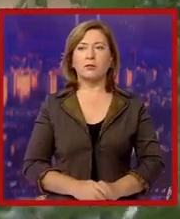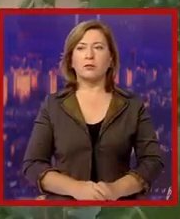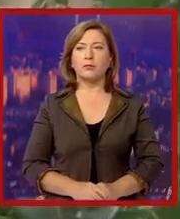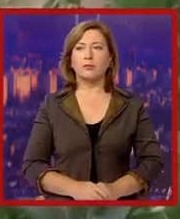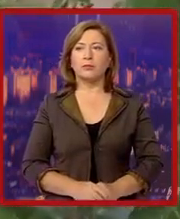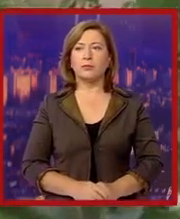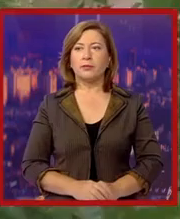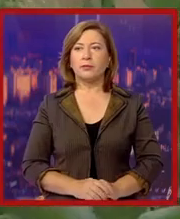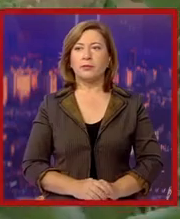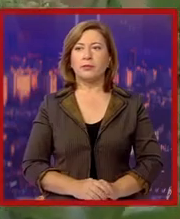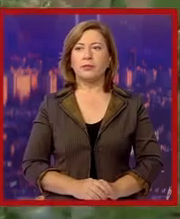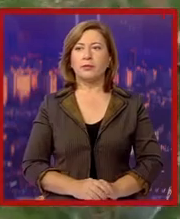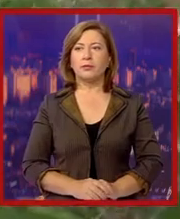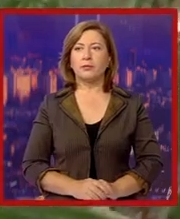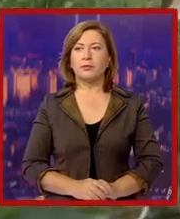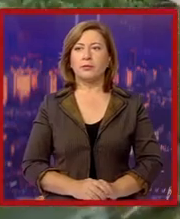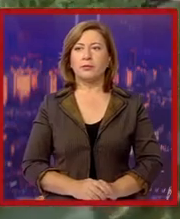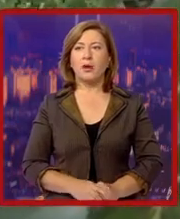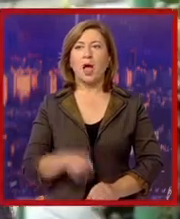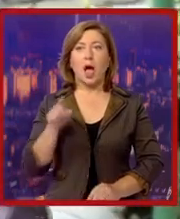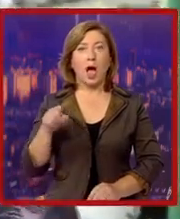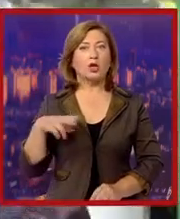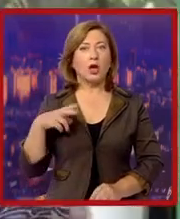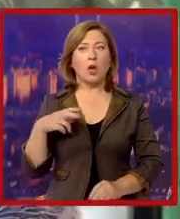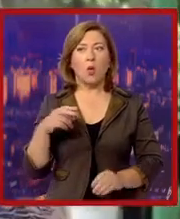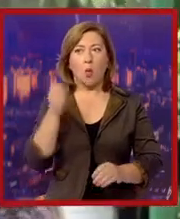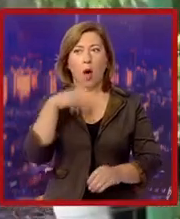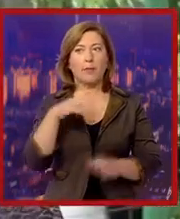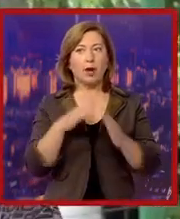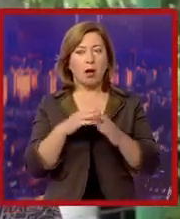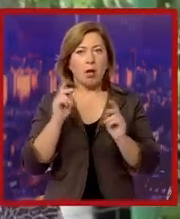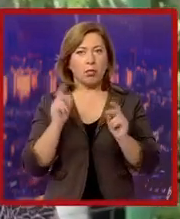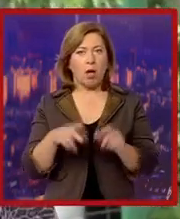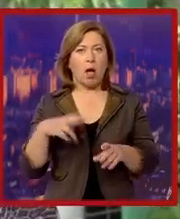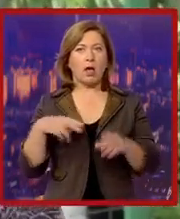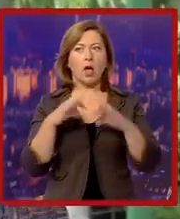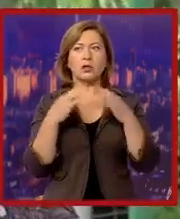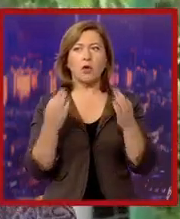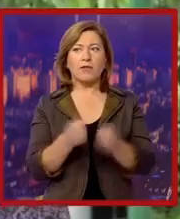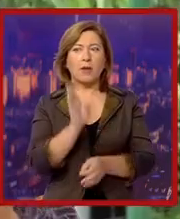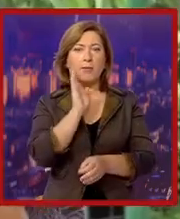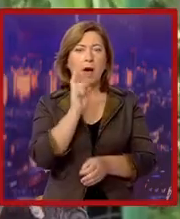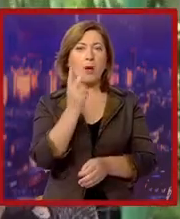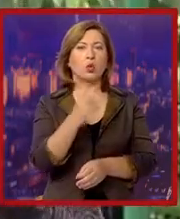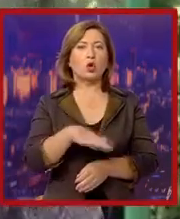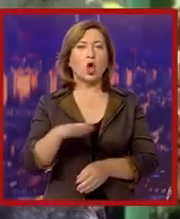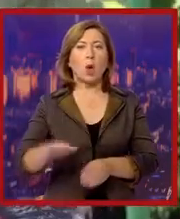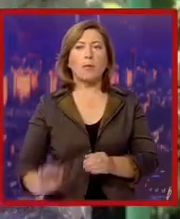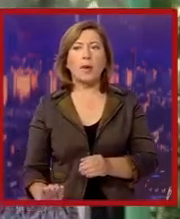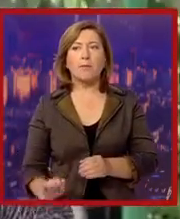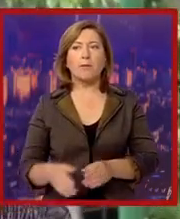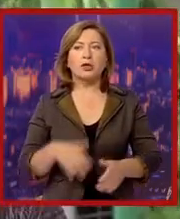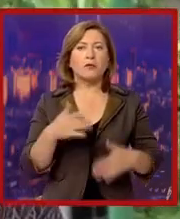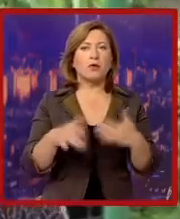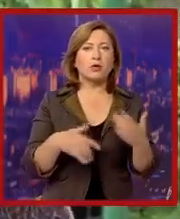jale. Aici erau oameni în casă. Da, sigur că da, e o familie, sigur. Cu două, o mamă cu doi copii mici care le-au venit rău